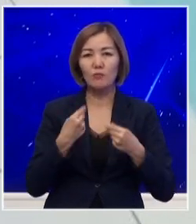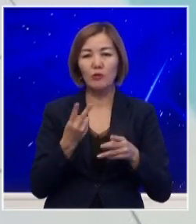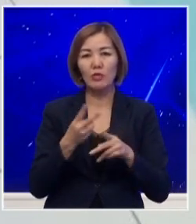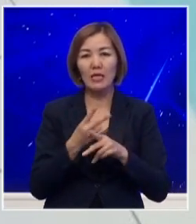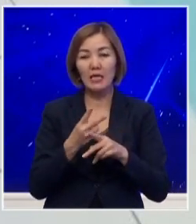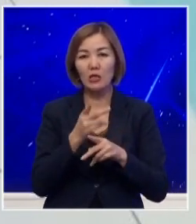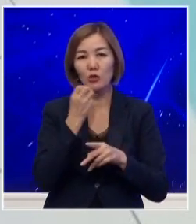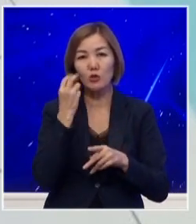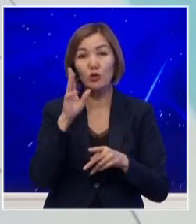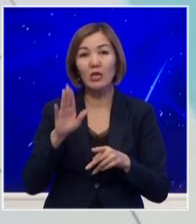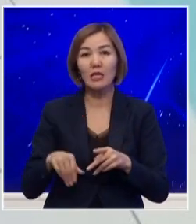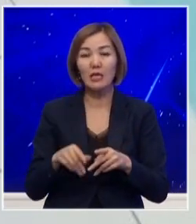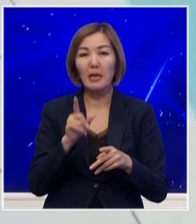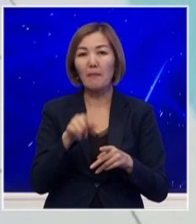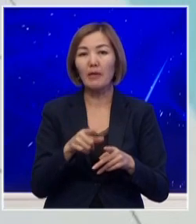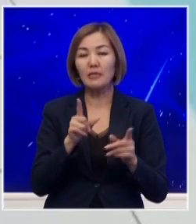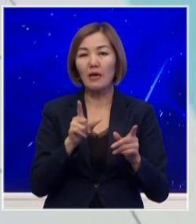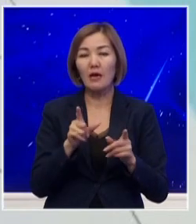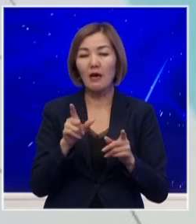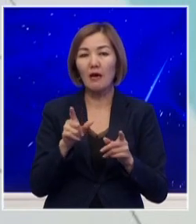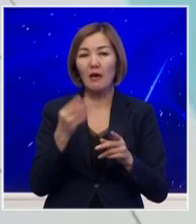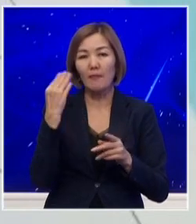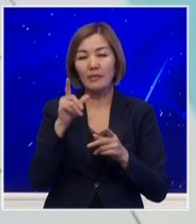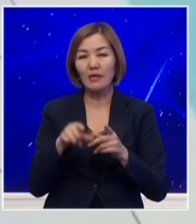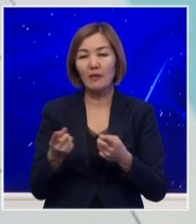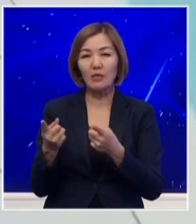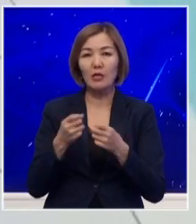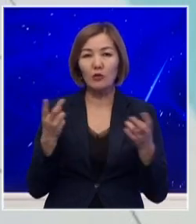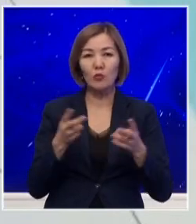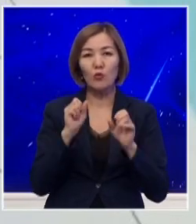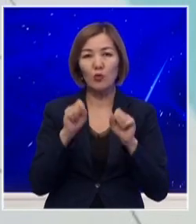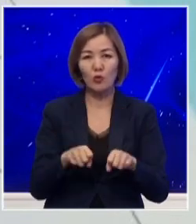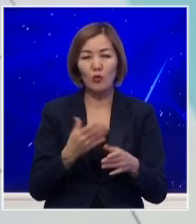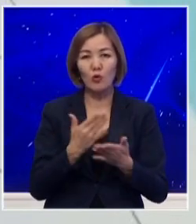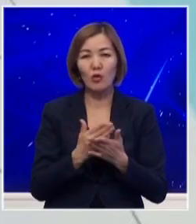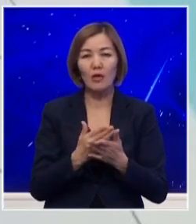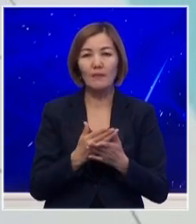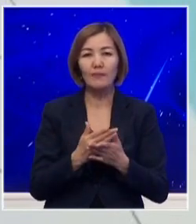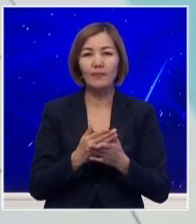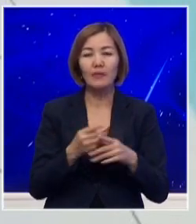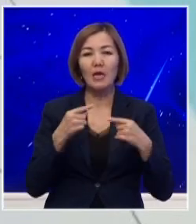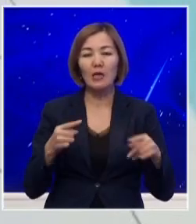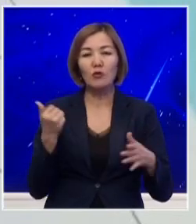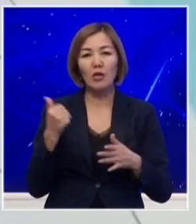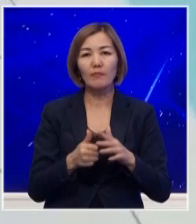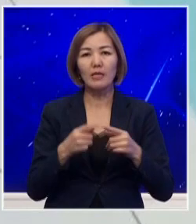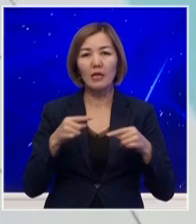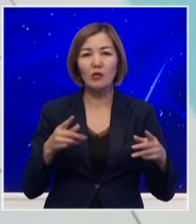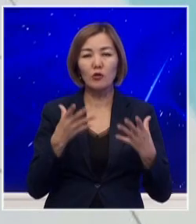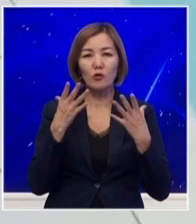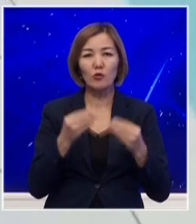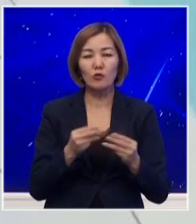екінші жартысына басқа адамды тартуға құқылы. Жылжымалы жұмыс кестесі жеке тұлғаларға аптаның әртүрлі әртүрлі күндерінде, әртүрлі